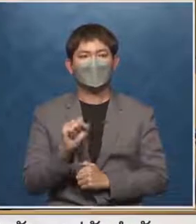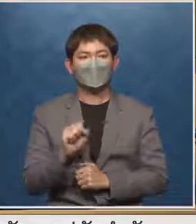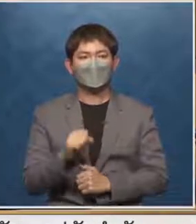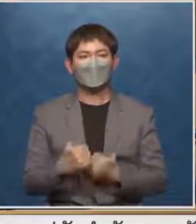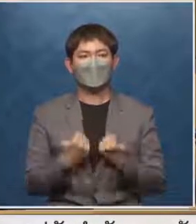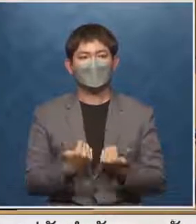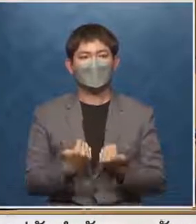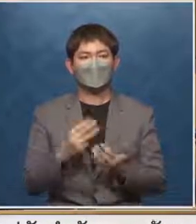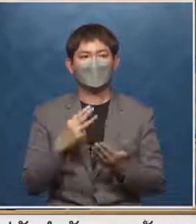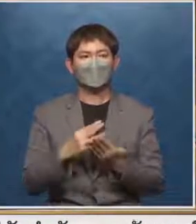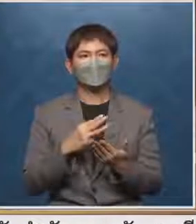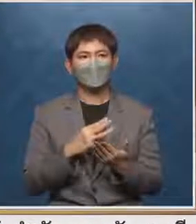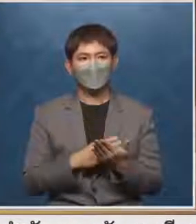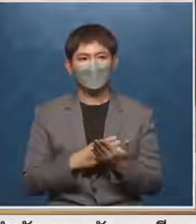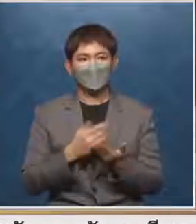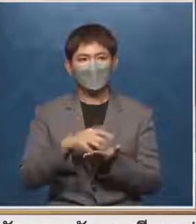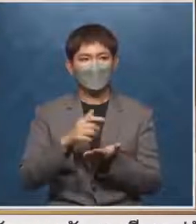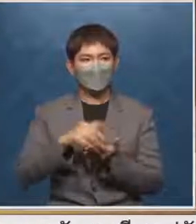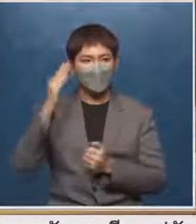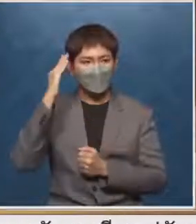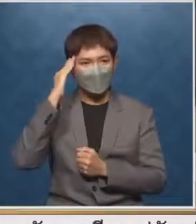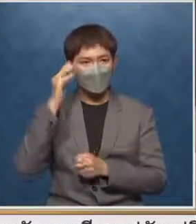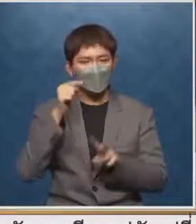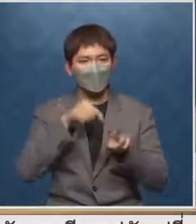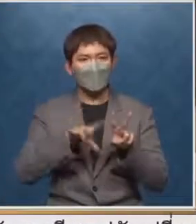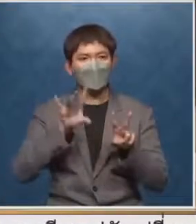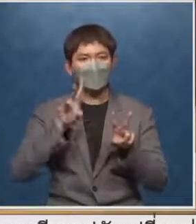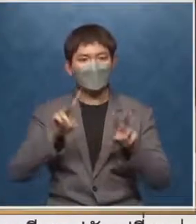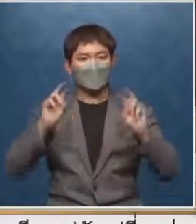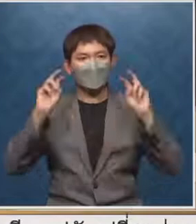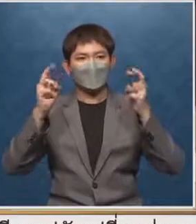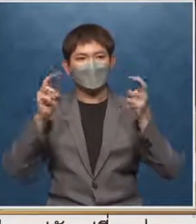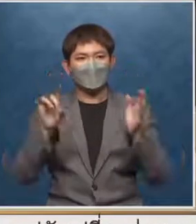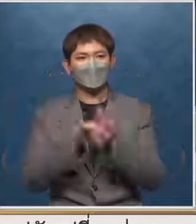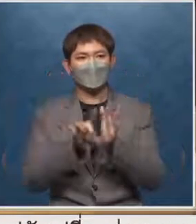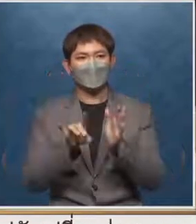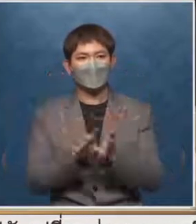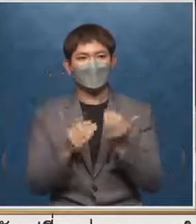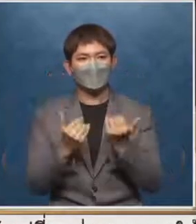หรับวาระเพื่อทราบใน 2.7 เป็นวาระสุดท้ายที่เรากำหนดเอาไว้นะครับ